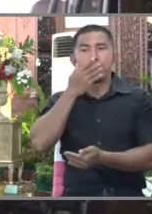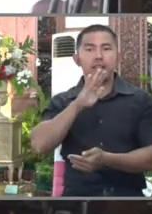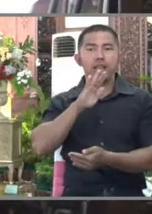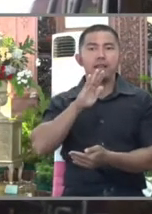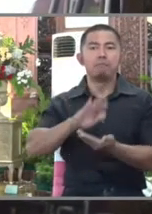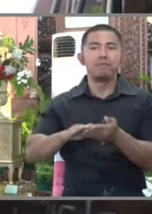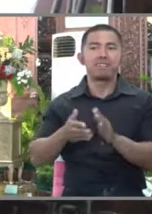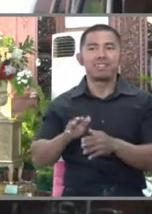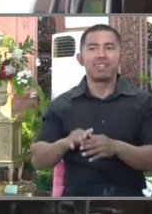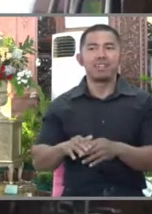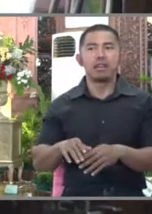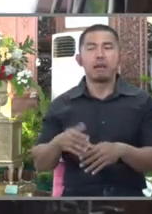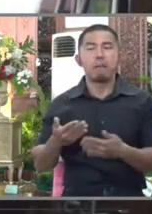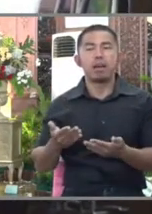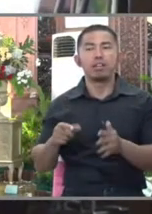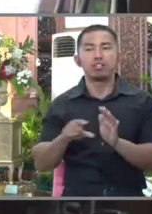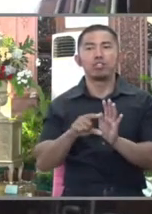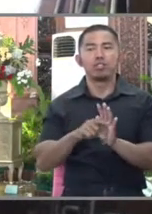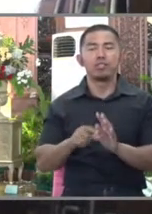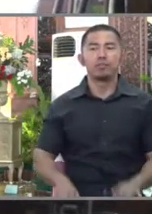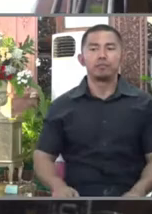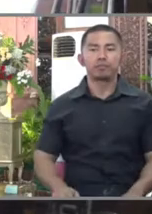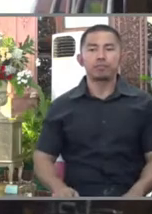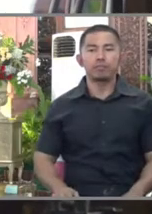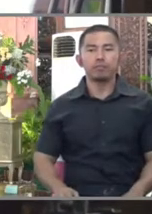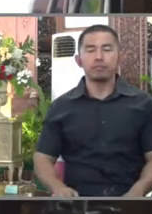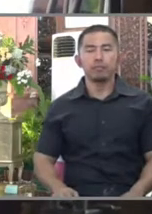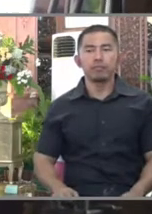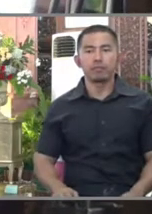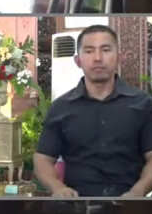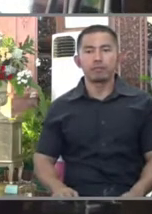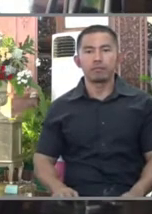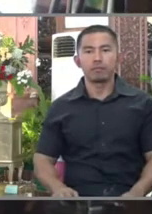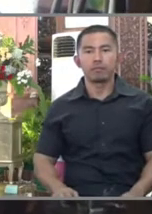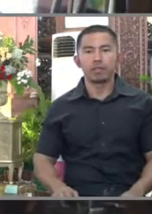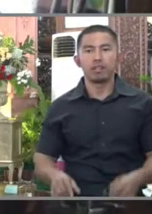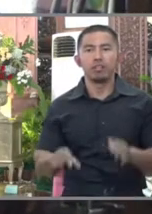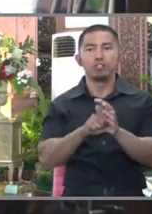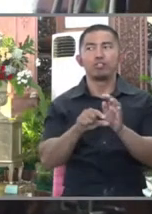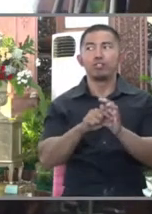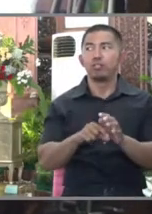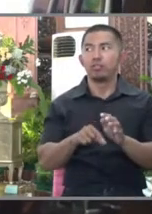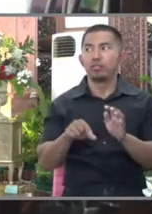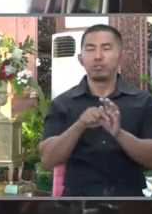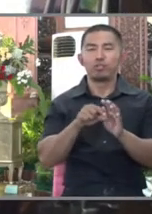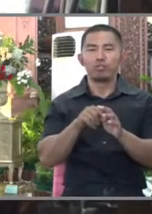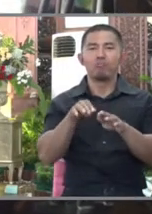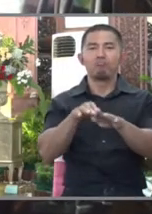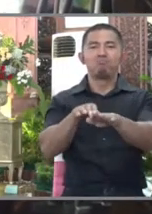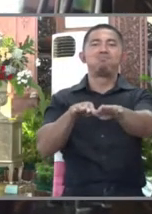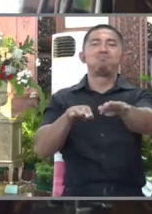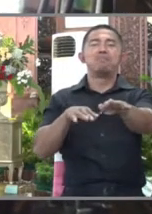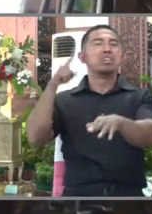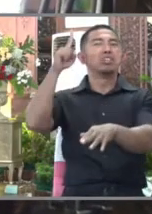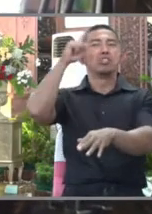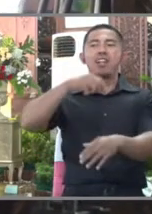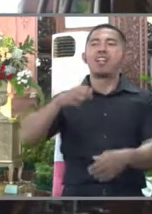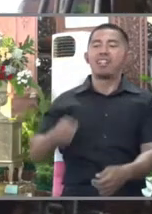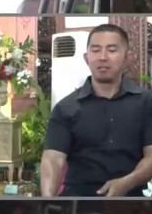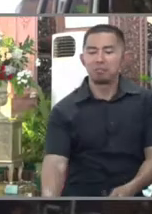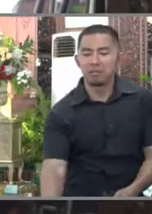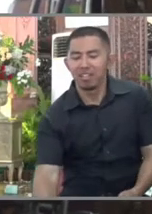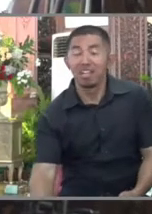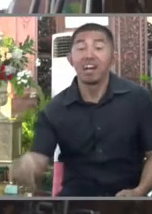pernah. Apa bentuknya? Kalau upacara enggak pernah, barisnya sulit dilempar sepatu, seperti itu. Tetapi dilempar enggak